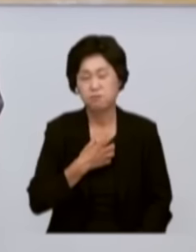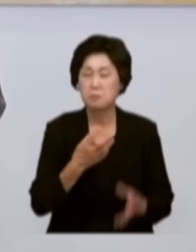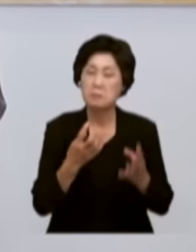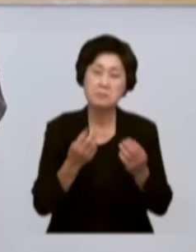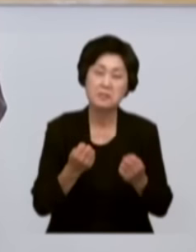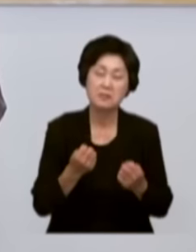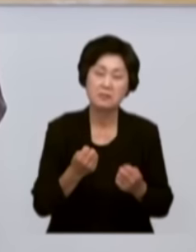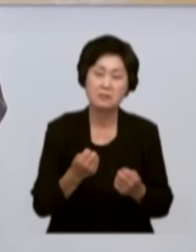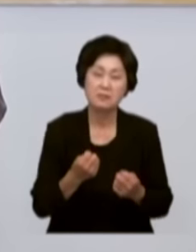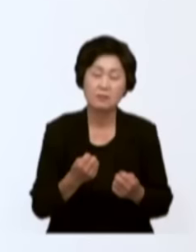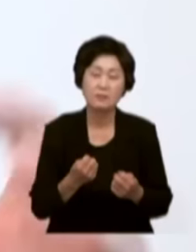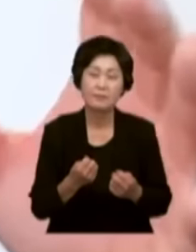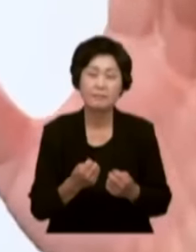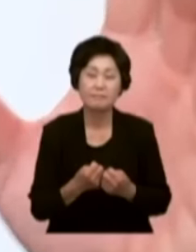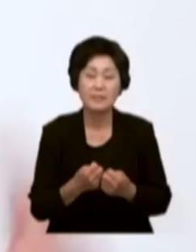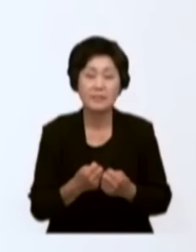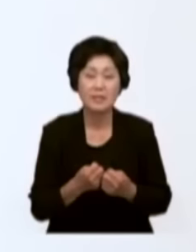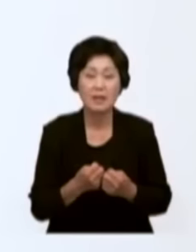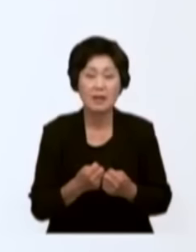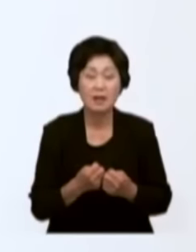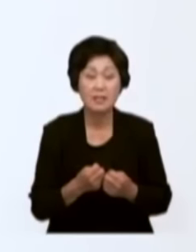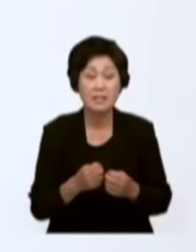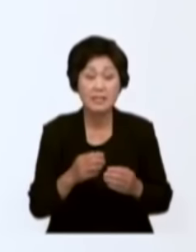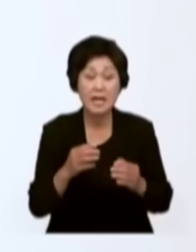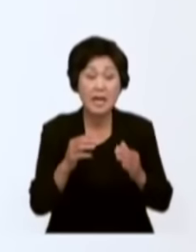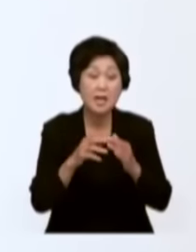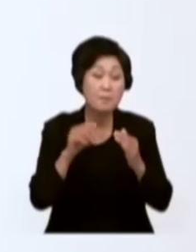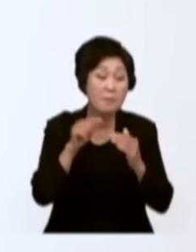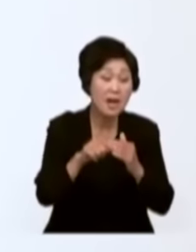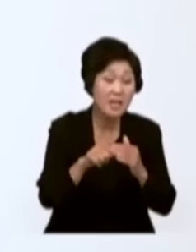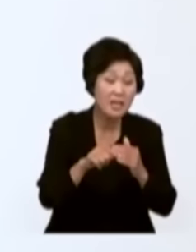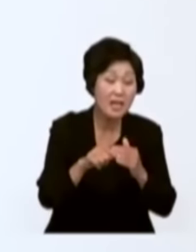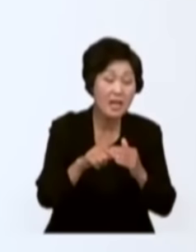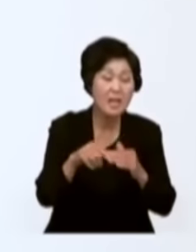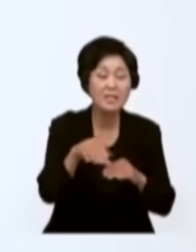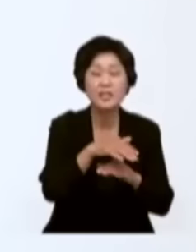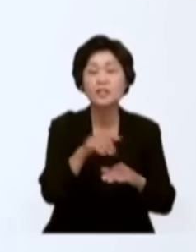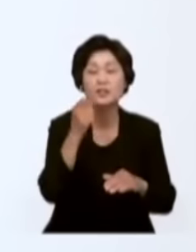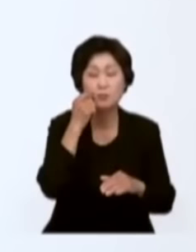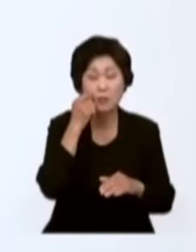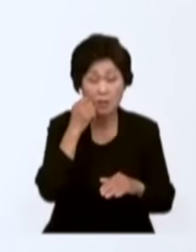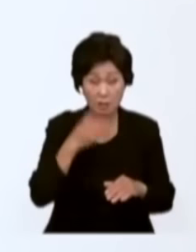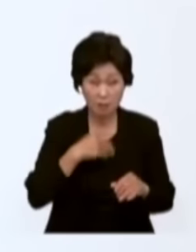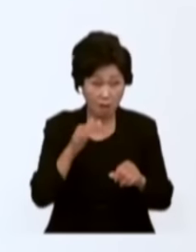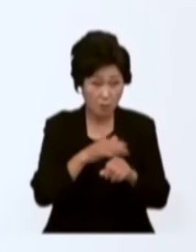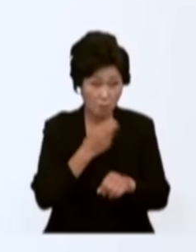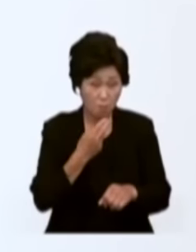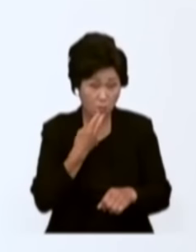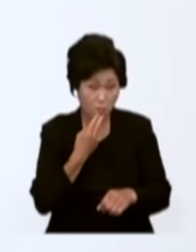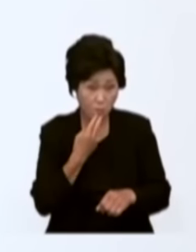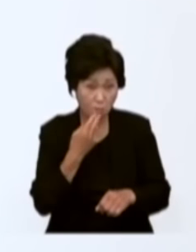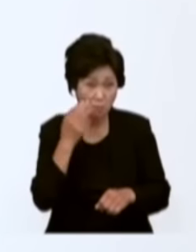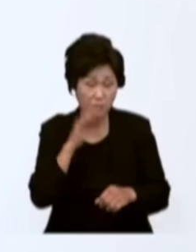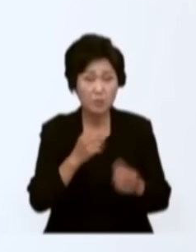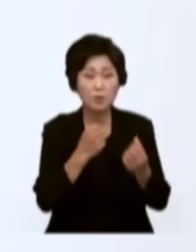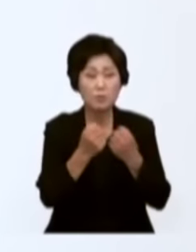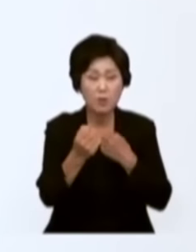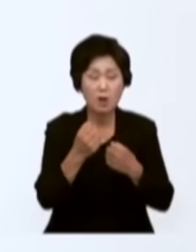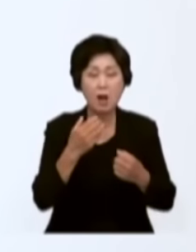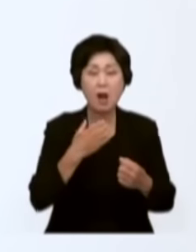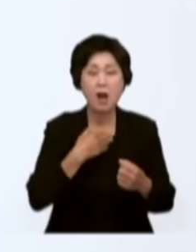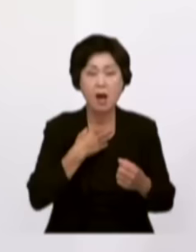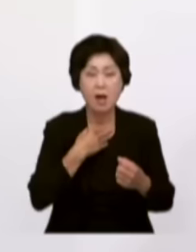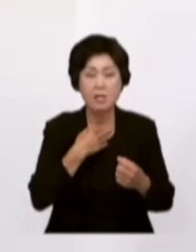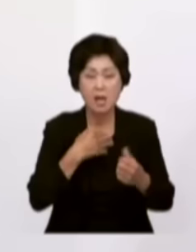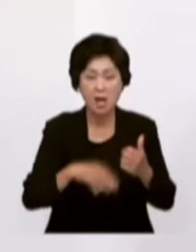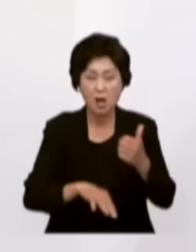그때 아, 너무 왜냐면 그리고 그 정도 밖에를 못 나갔어요. 저는 아무 잘못도 없는데 모든 언론들이 조영구가 이렇게 했다는 식으로 기사가